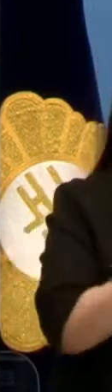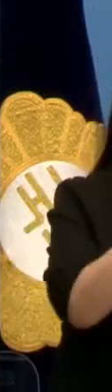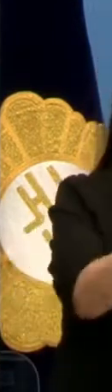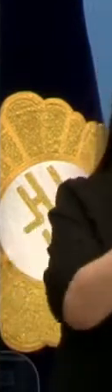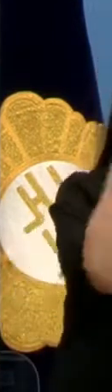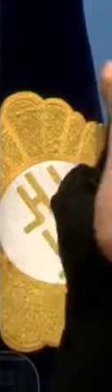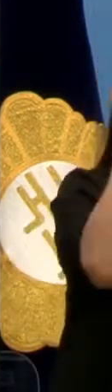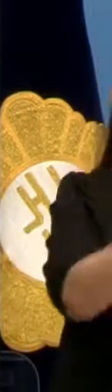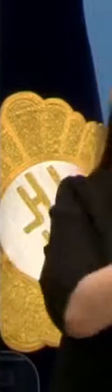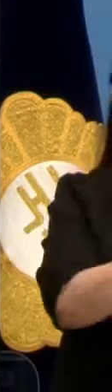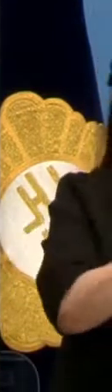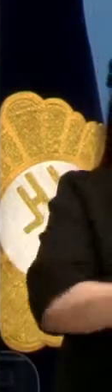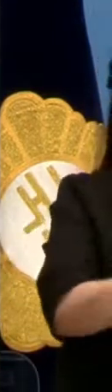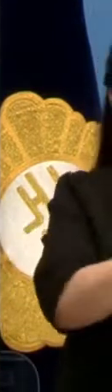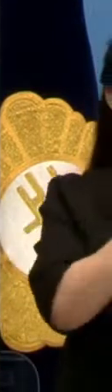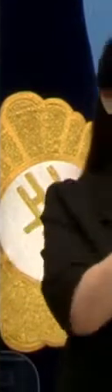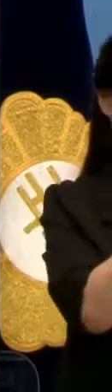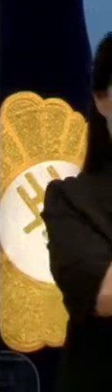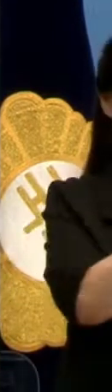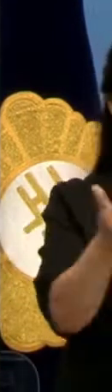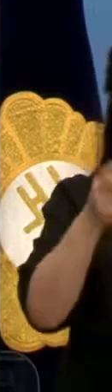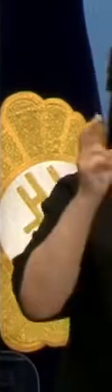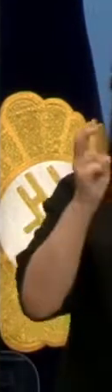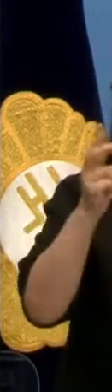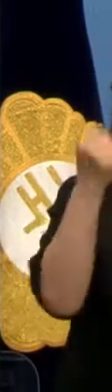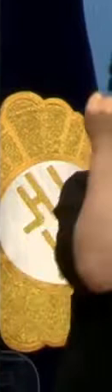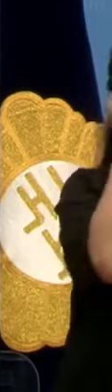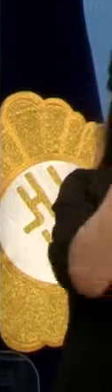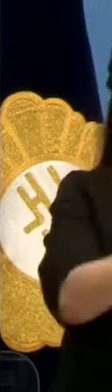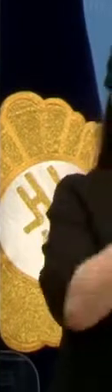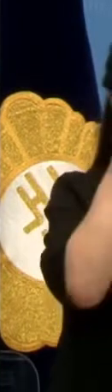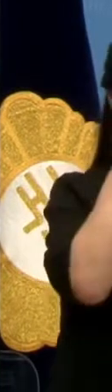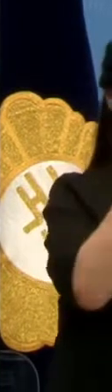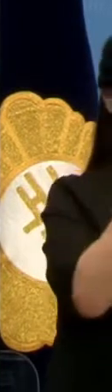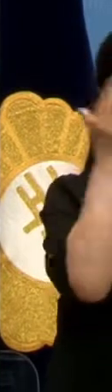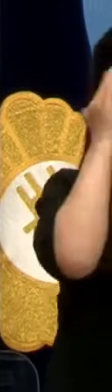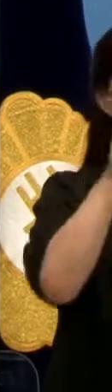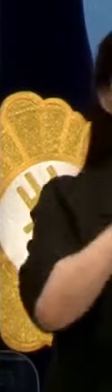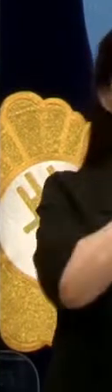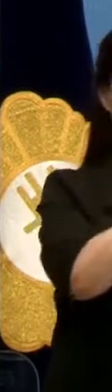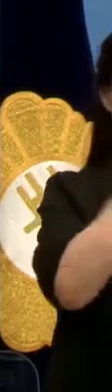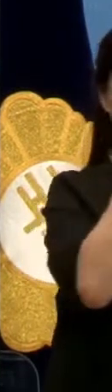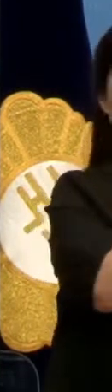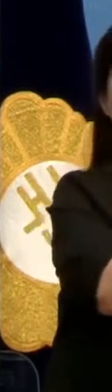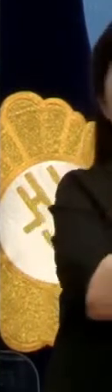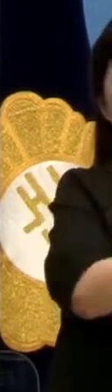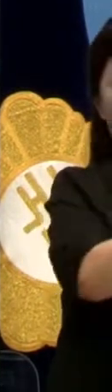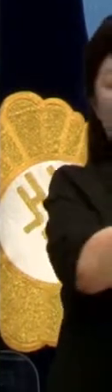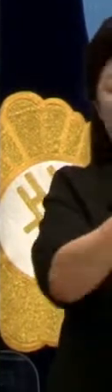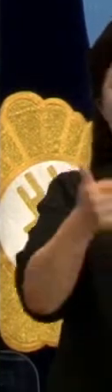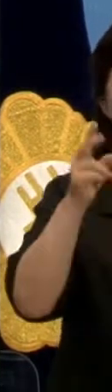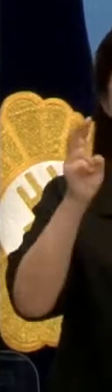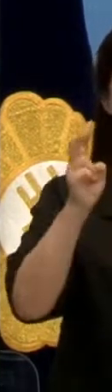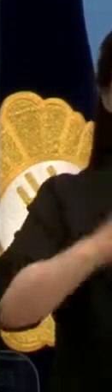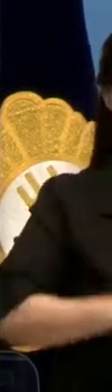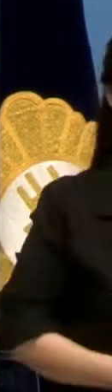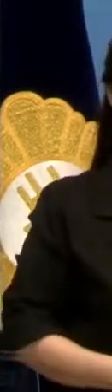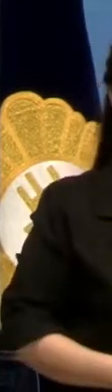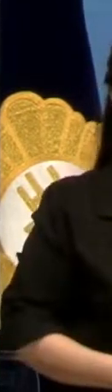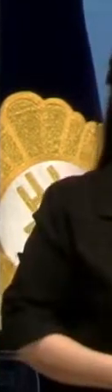기본소득에 대한 더욱 뜨거운 논쟁이 시작될 것이고 기본소득을 향한 대선 주자들의 비난은 더욱더 거세질 것입니다.